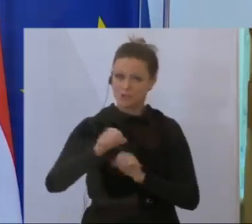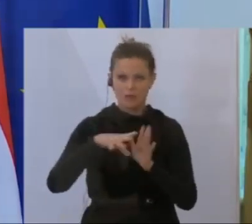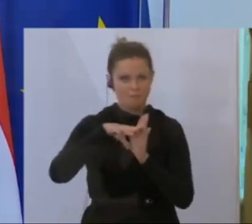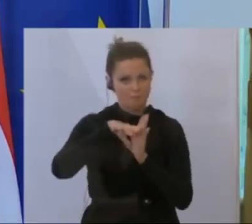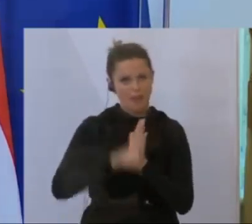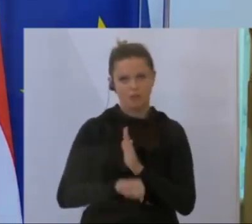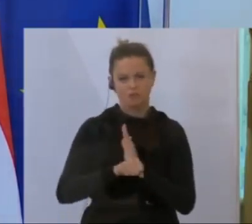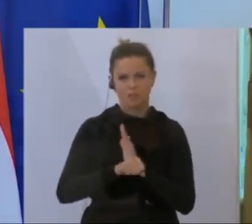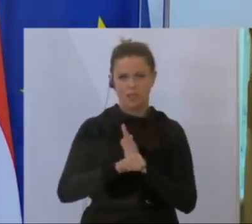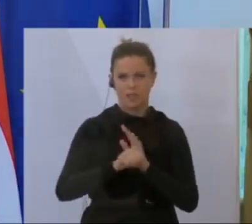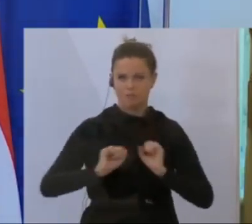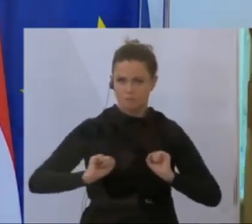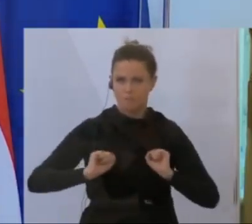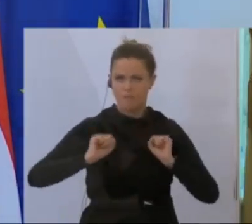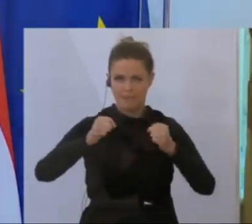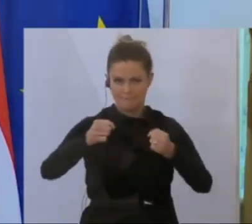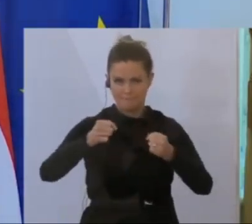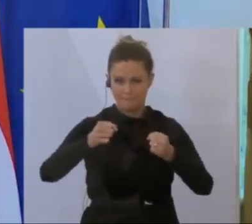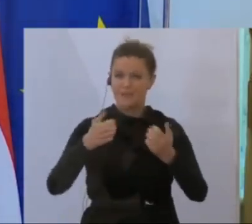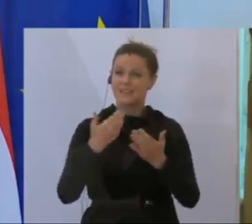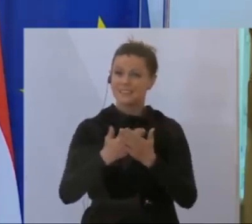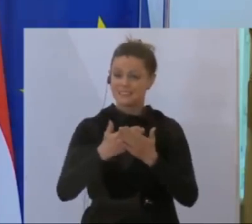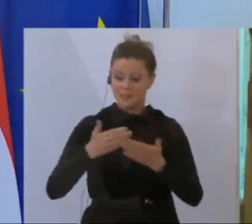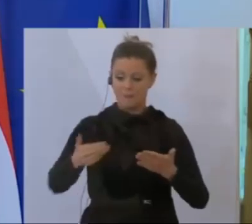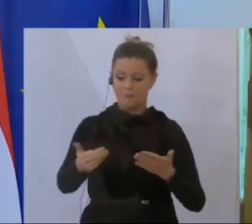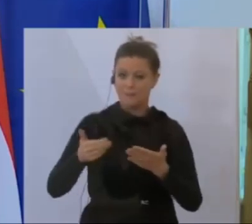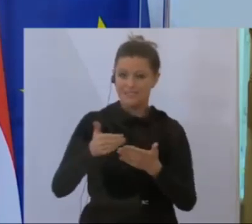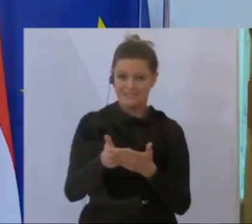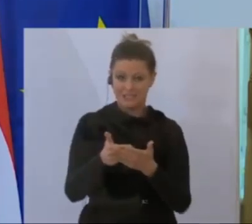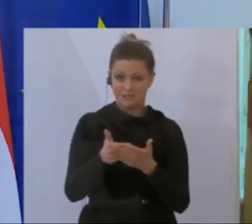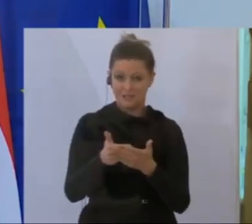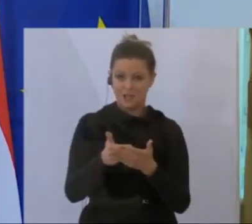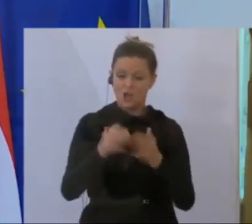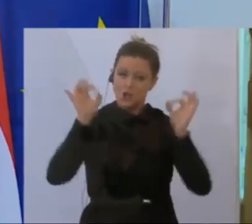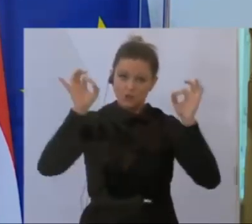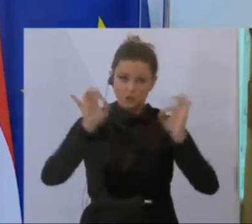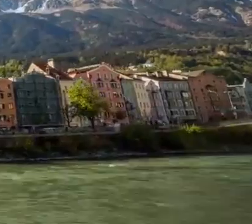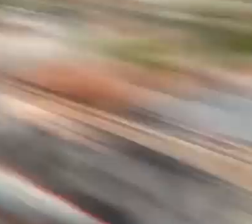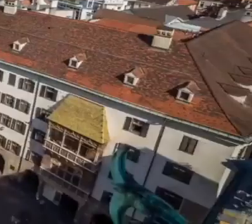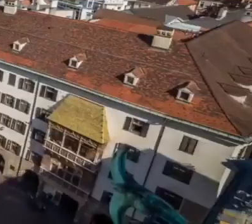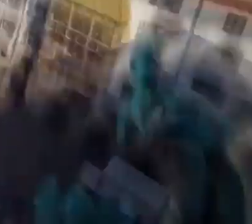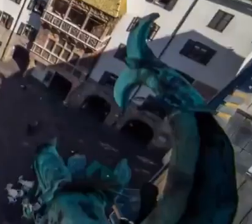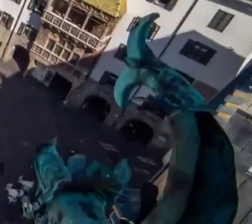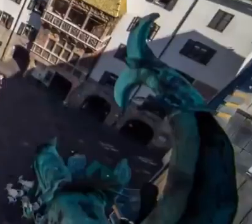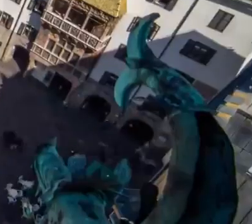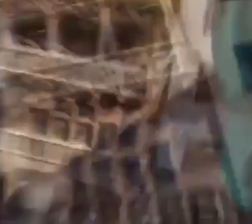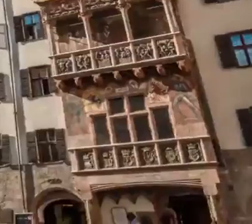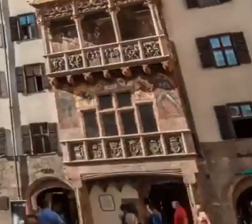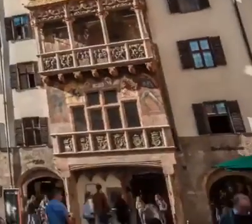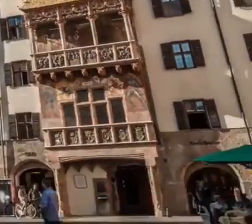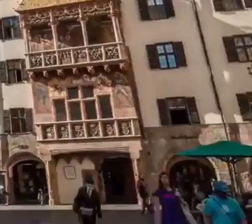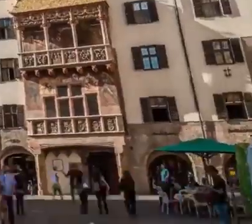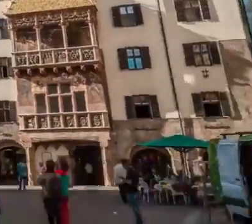апреля планируется возобновление работы небольших магазинов площадью до 40 квадратных метров. На 1 мая